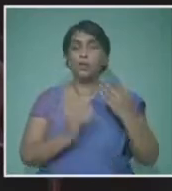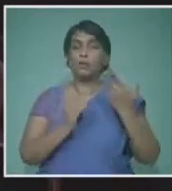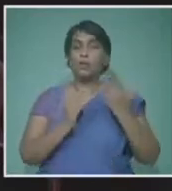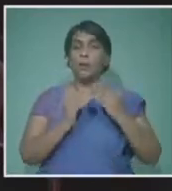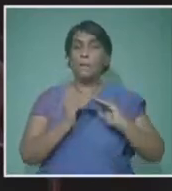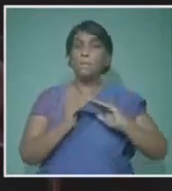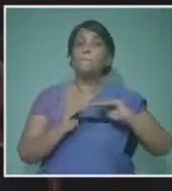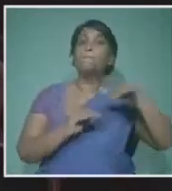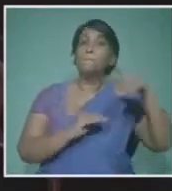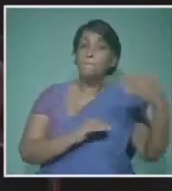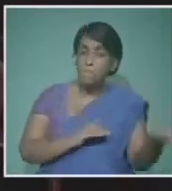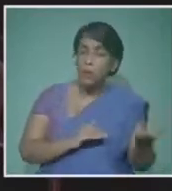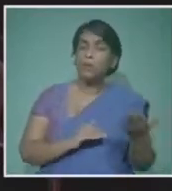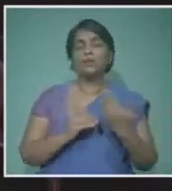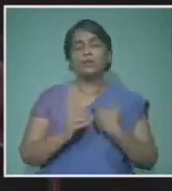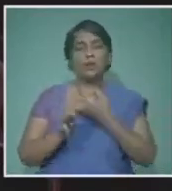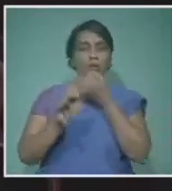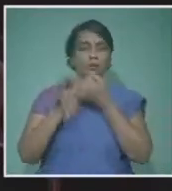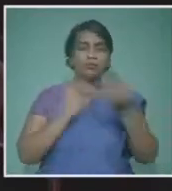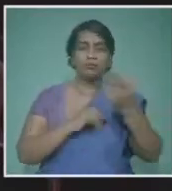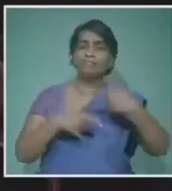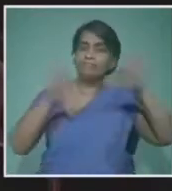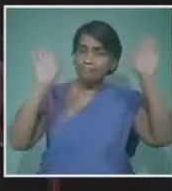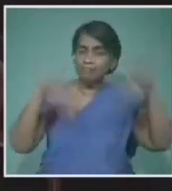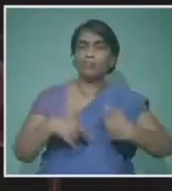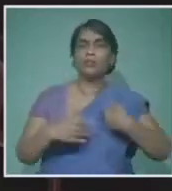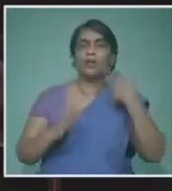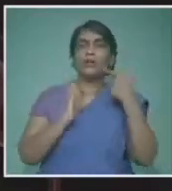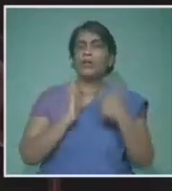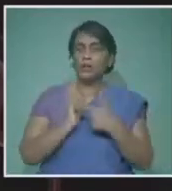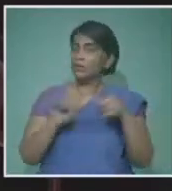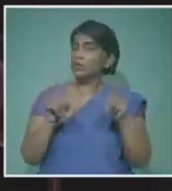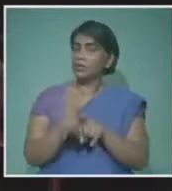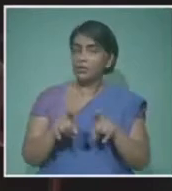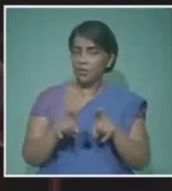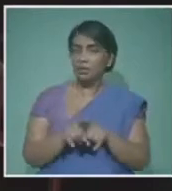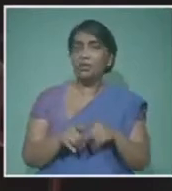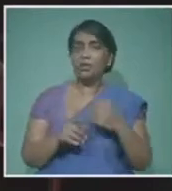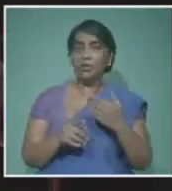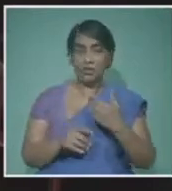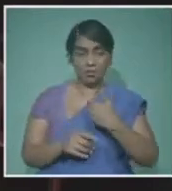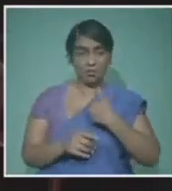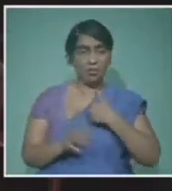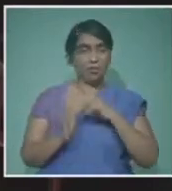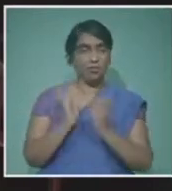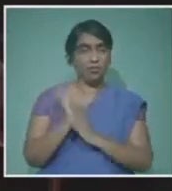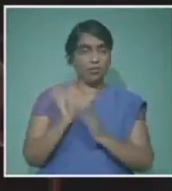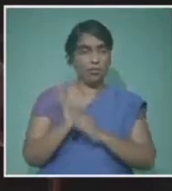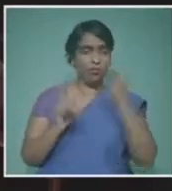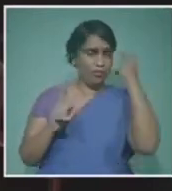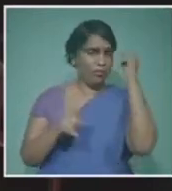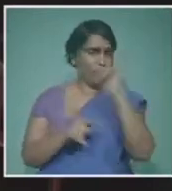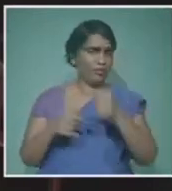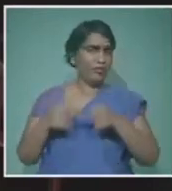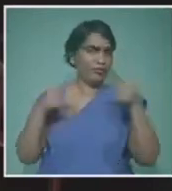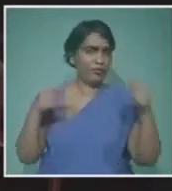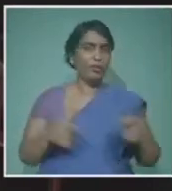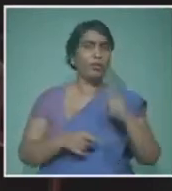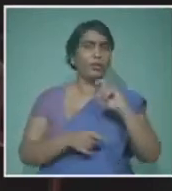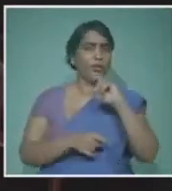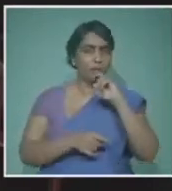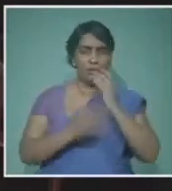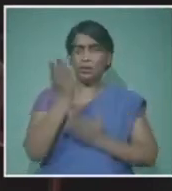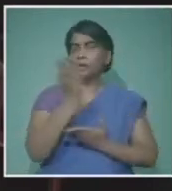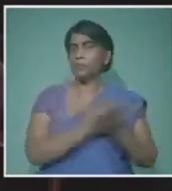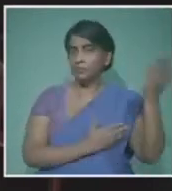80ට පසු ලබා දීපු පැමිණිලි විභාග කරන්න පටන් ගත්තා. ඒ වගේම මාස මායේ කමිසමට විරුද්ධ අභියාචනාධිකරණයට